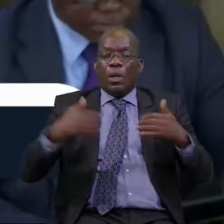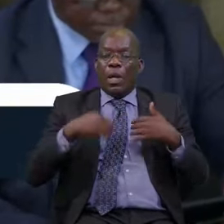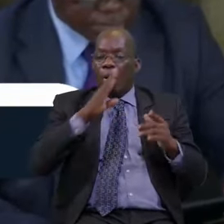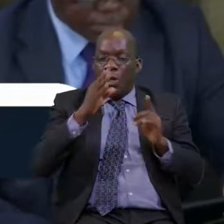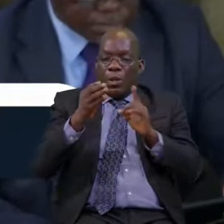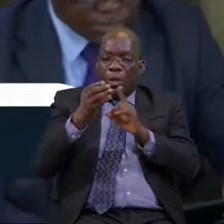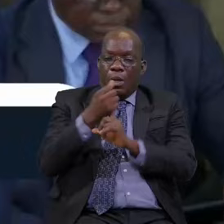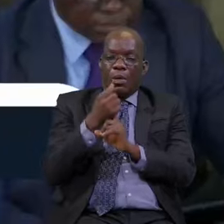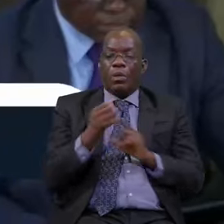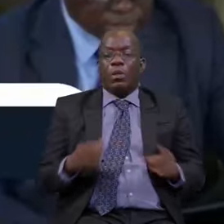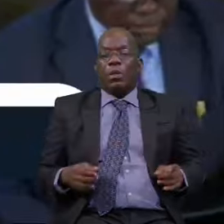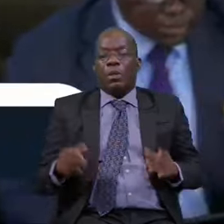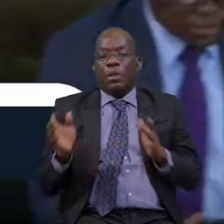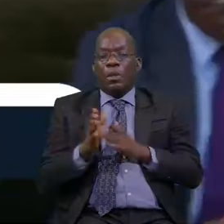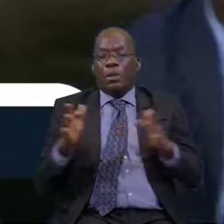souffrant.